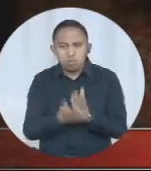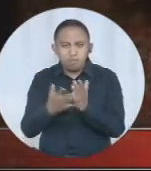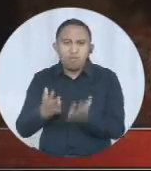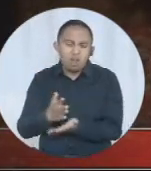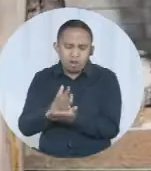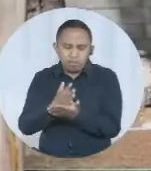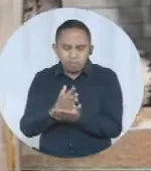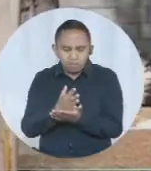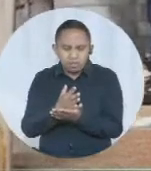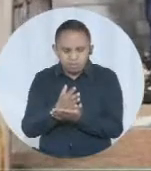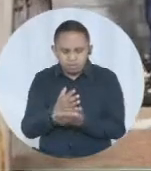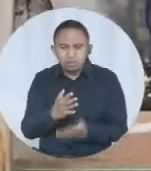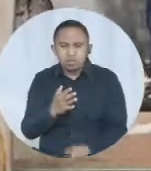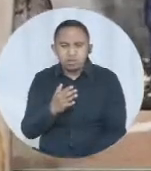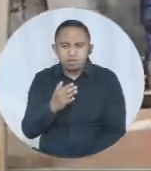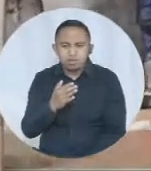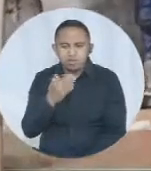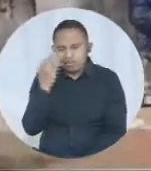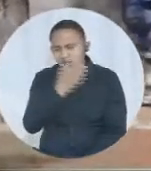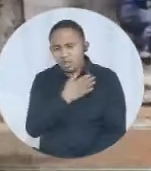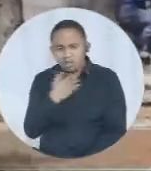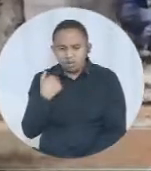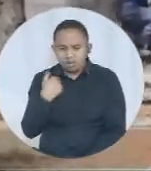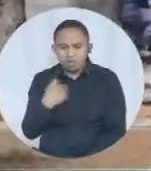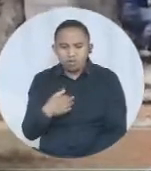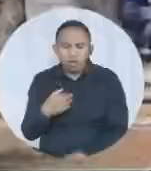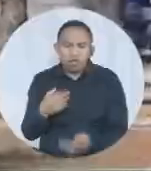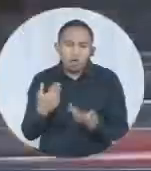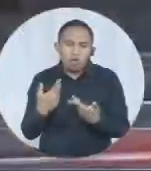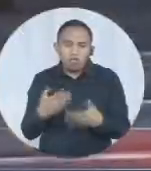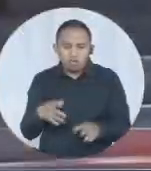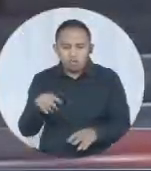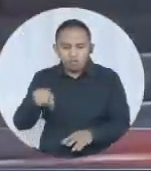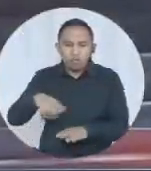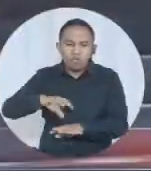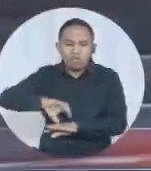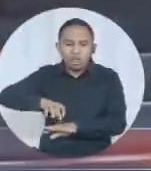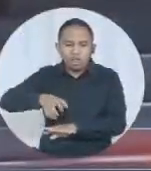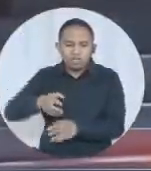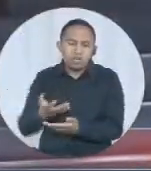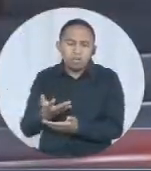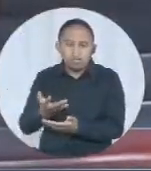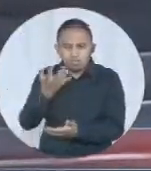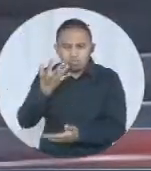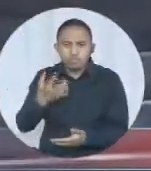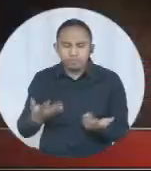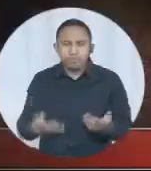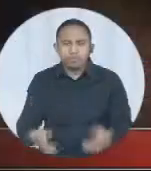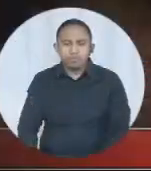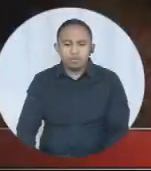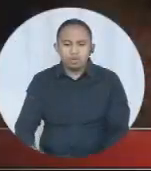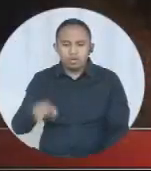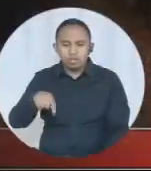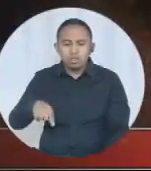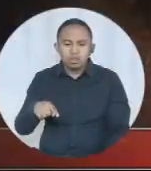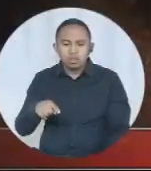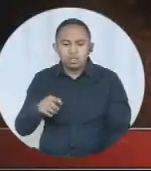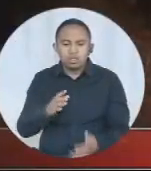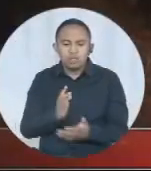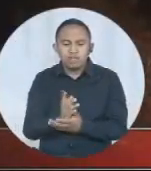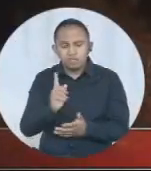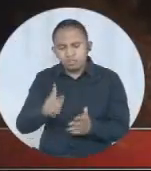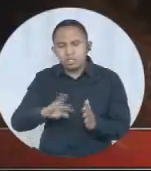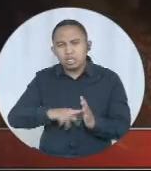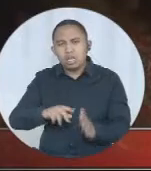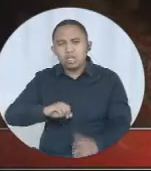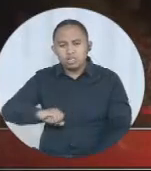sekretera-panjakana ny fampivoarana ny faritra misy an'ny balona zay efa misy tetikasa zao fotoana zao. Tonga ny anjara